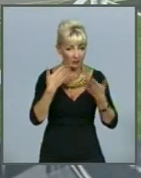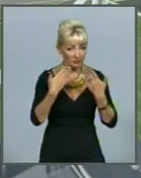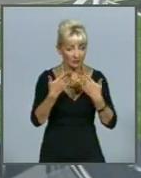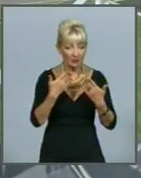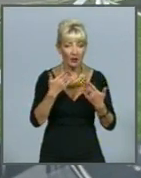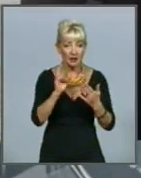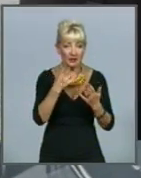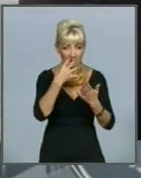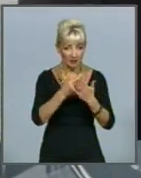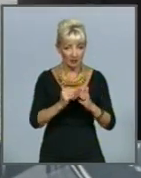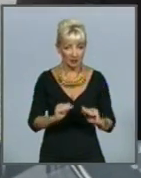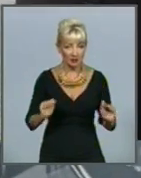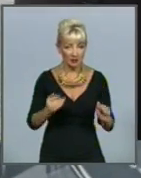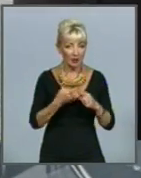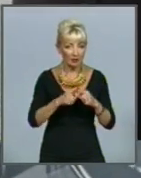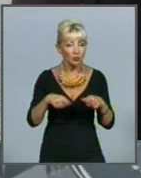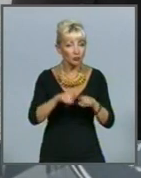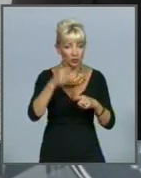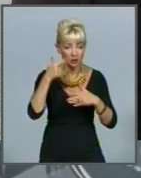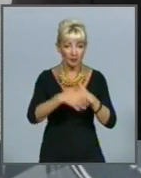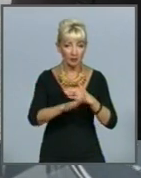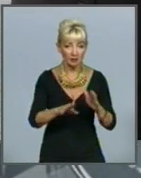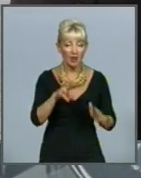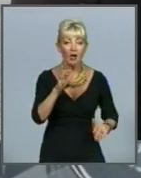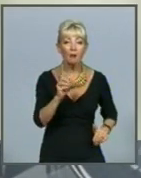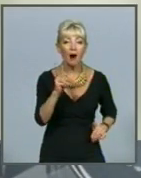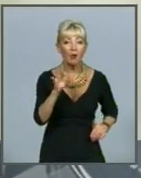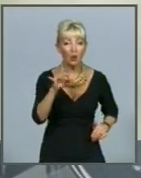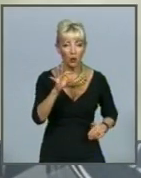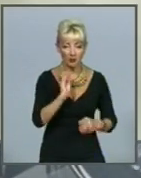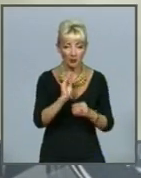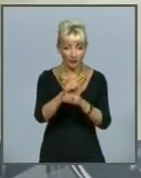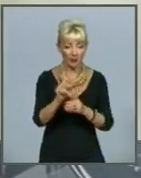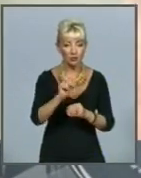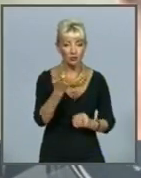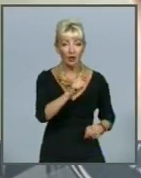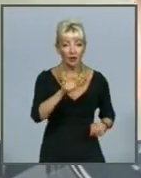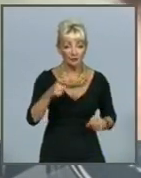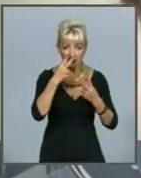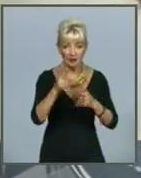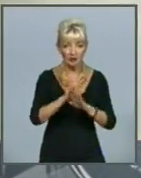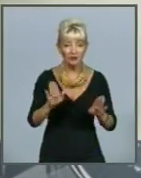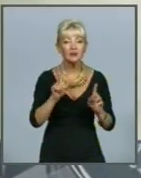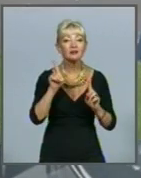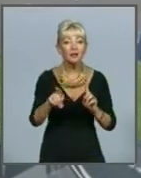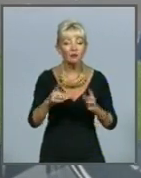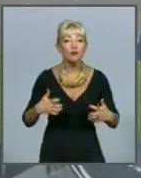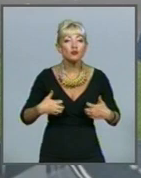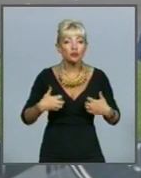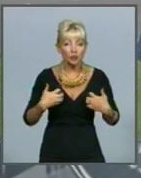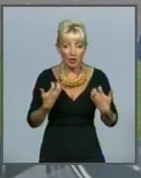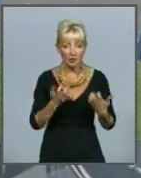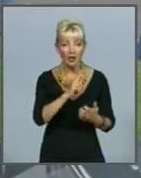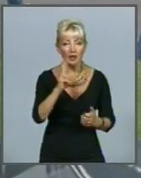також незрозуміло. Дмитро Макогун додає, що харків'яни не бачать тієї картини, жахливої картини, яку бачать